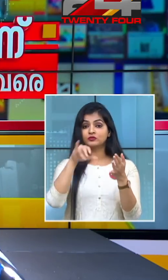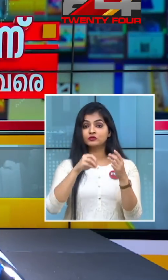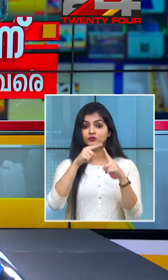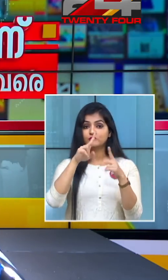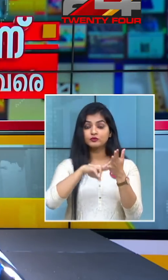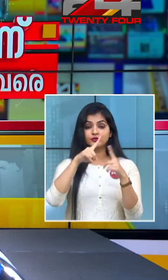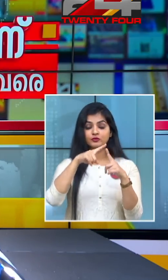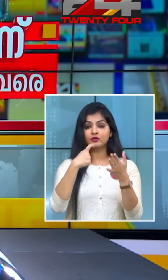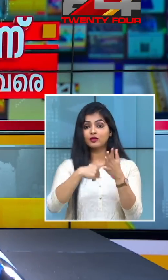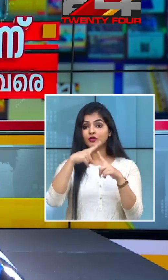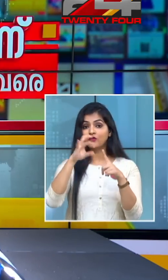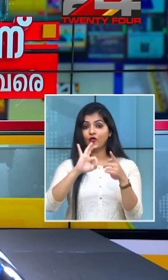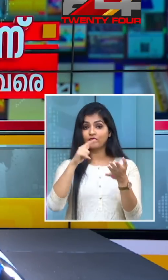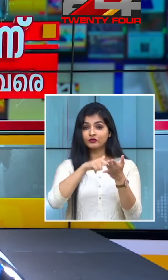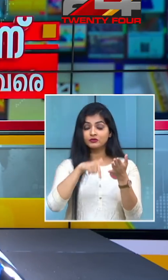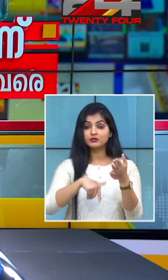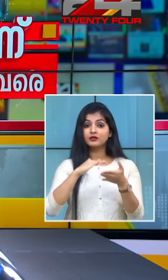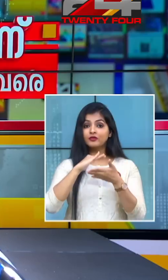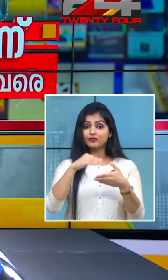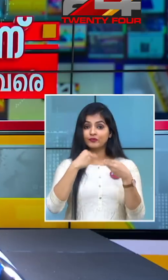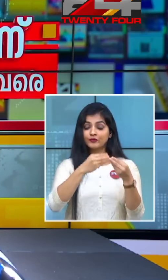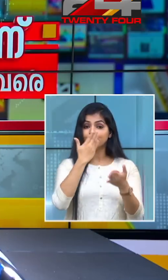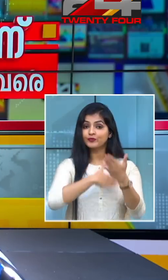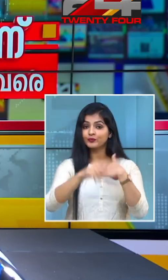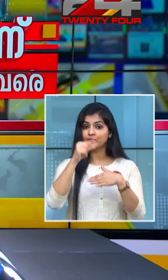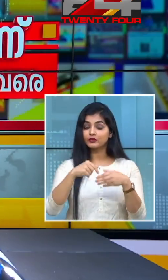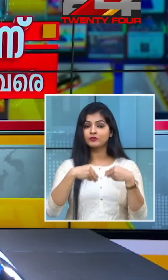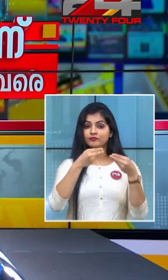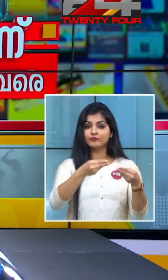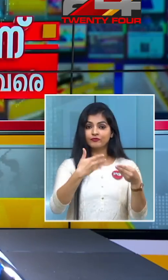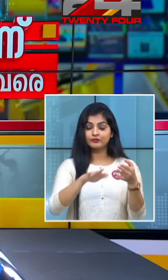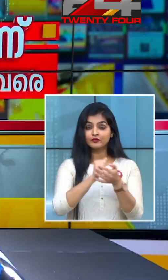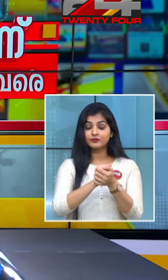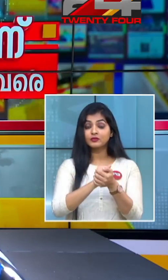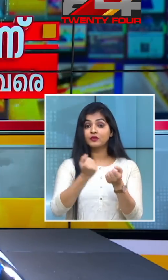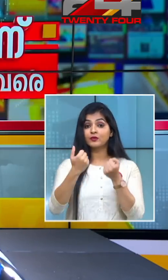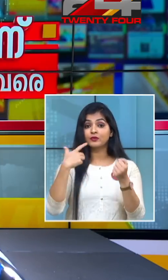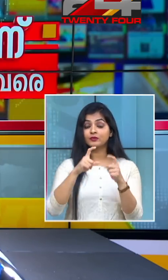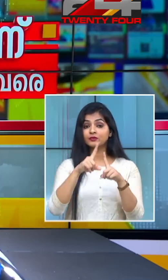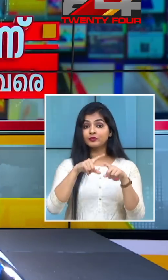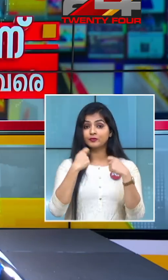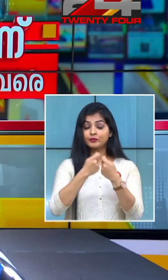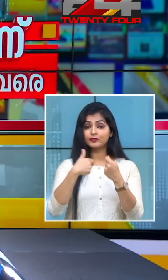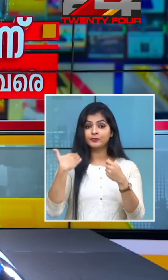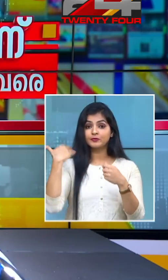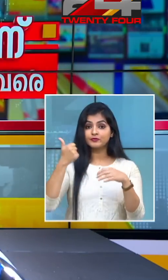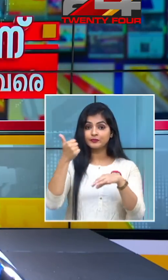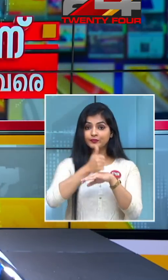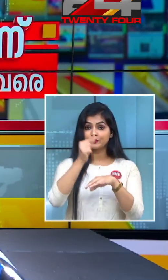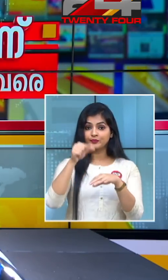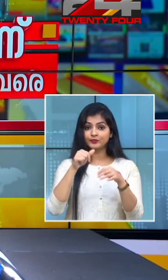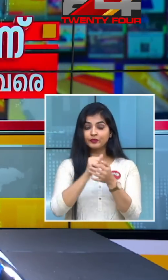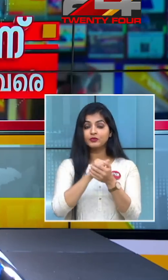ഓഫീസിൽ ലഭിച്ച സമ്മാനത്തുക ഭിന്നശേഷിക്കാരന് തന്നെ നൽകി. ഗതാഗത വകുപ്പ് മന്ത്രി ഗണേഷ് കുമാർ തന്നെ നേരിട്ടെത്തിയാണ് നൂറനാട് ഇടക്കുന്നം തുണ്ടിൽ സേതുനാഥിന്